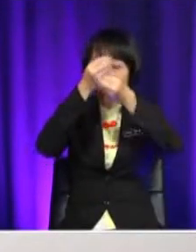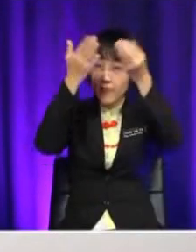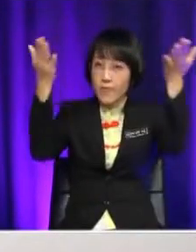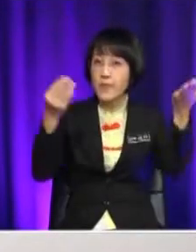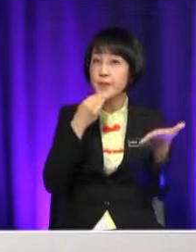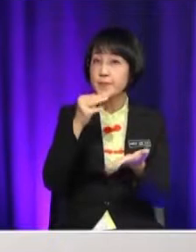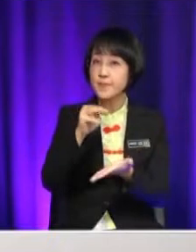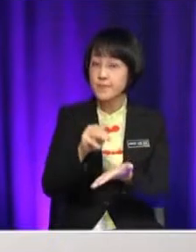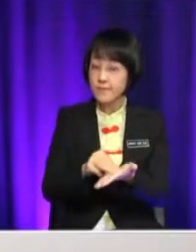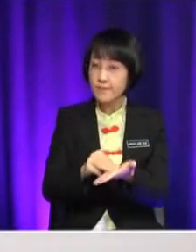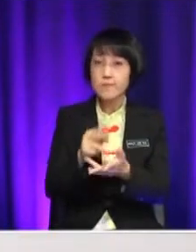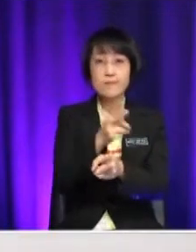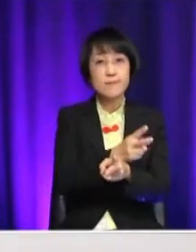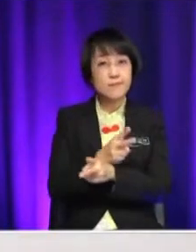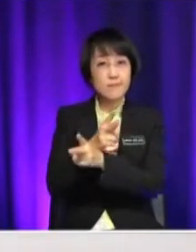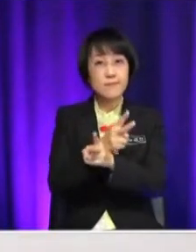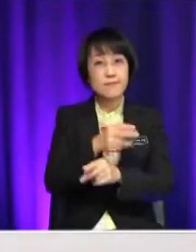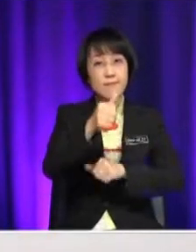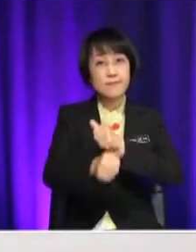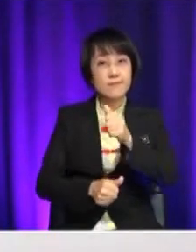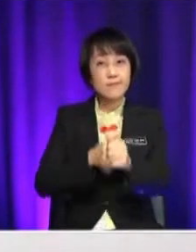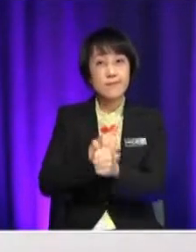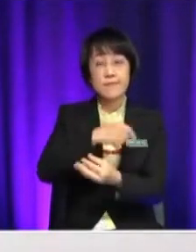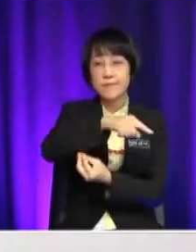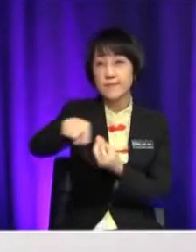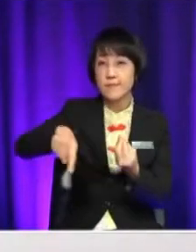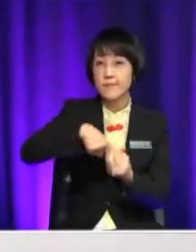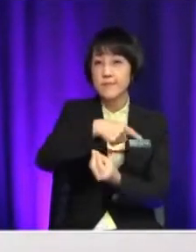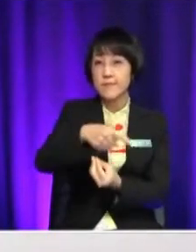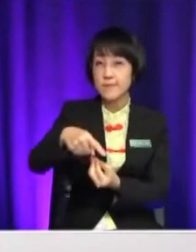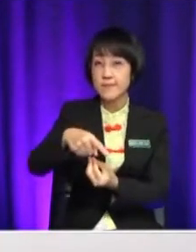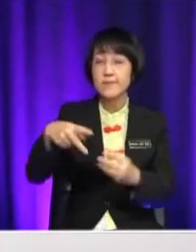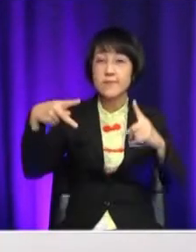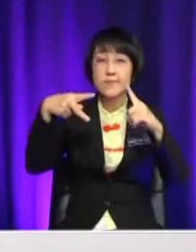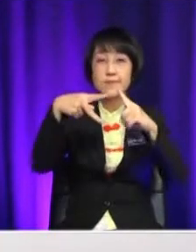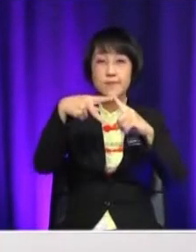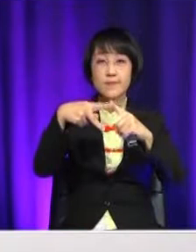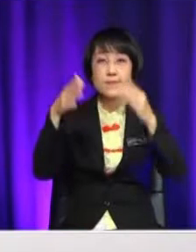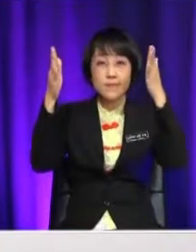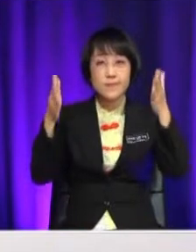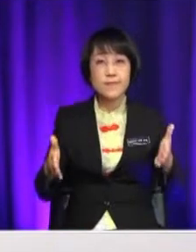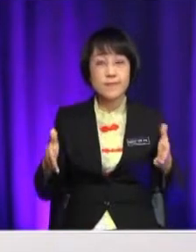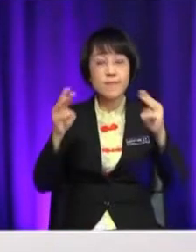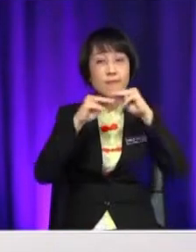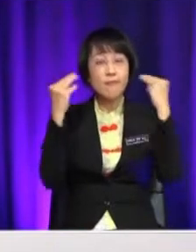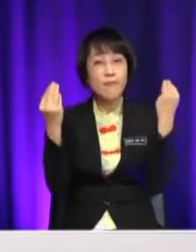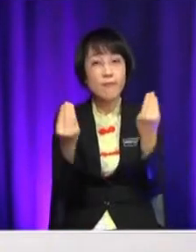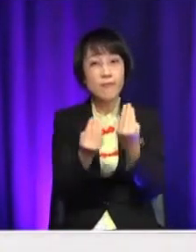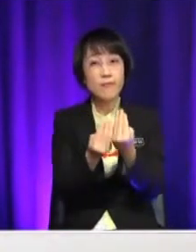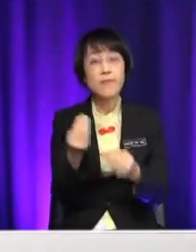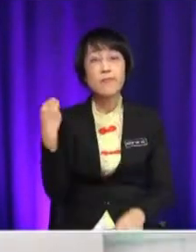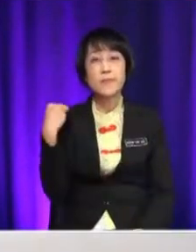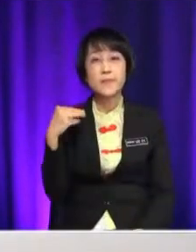lestarikan alam sekitar kepada anggota masyarakat yang lain. Mereka akan menjadikan contoh kepada